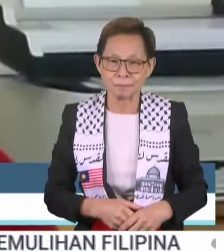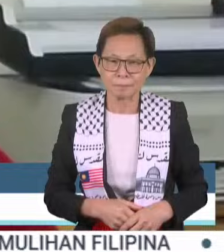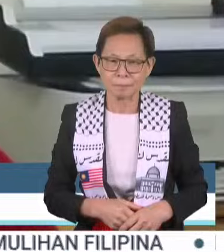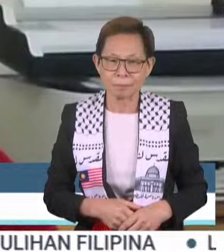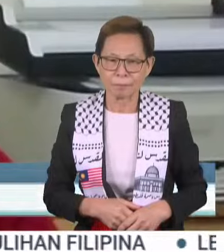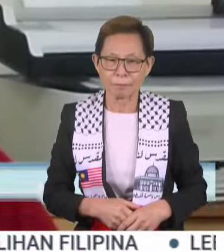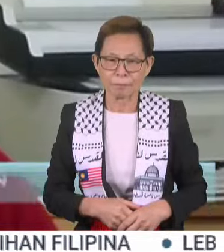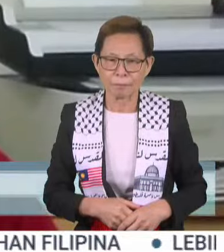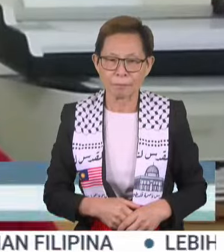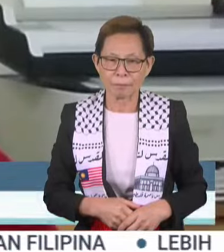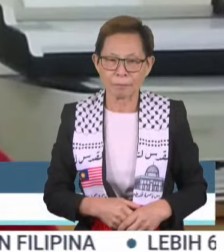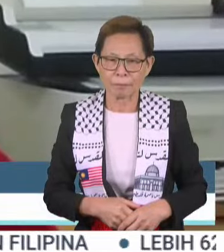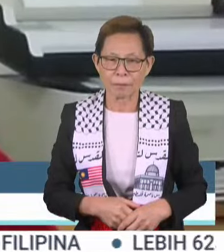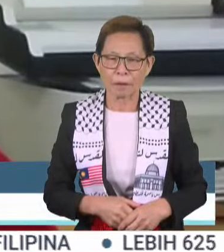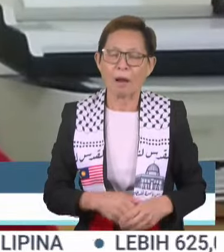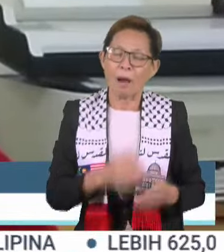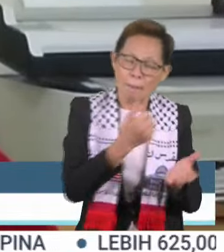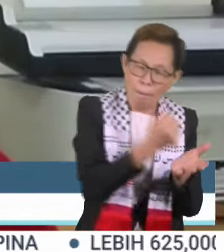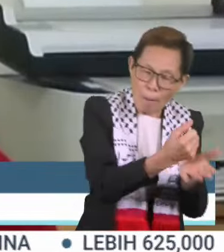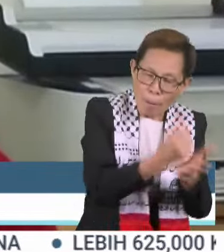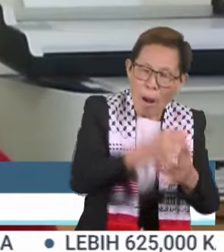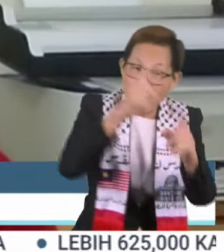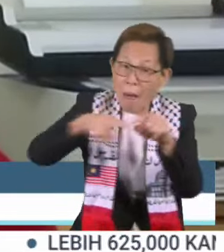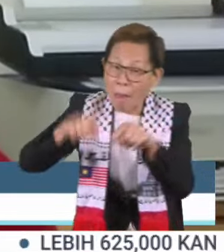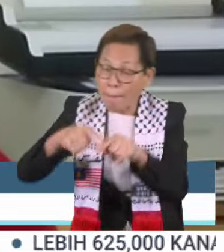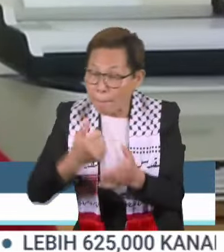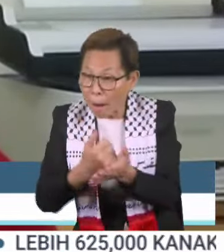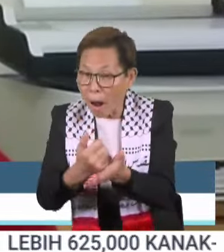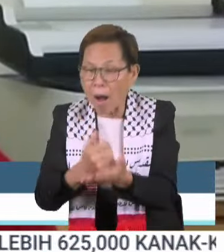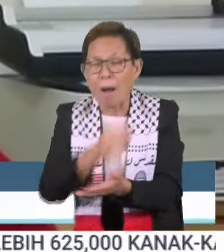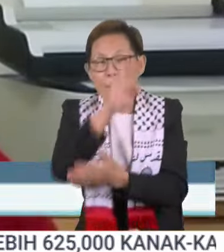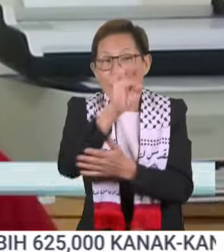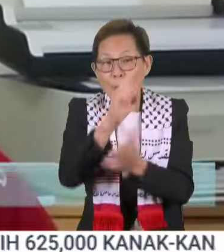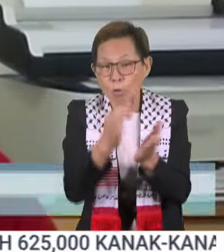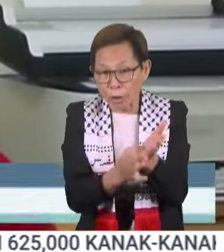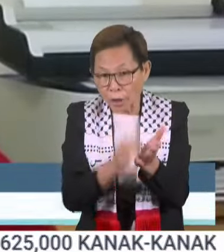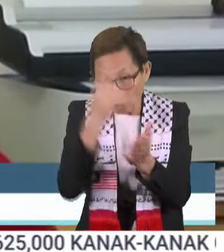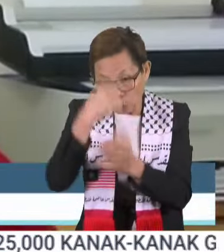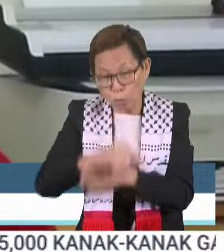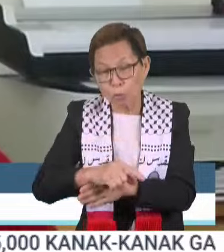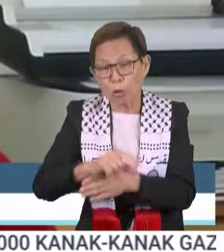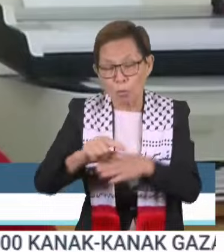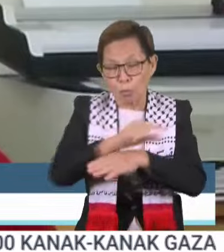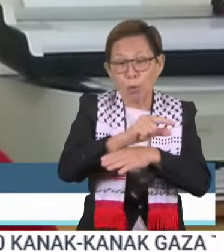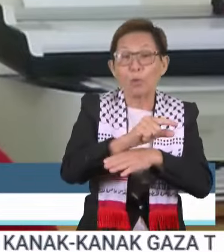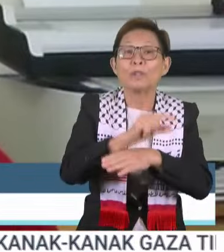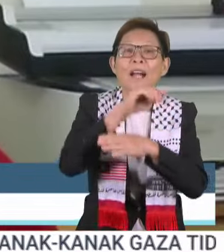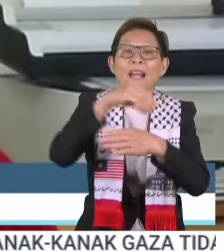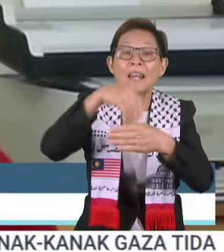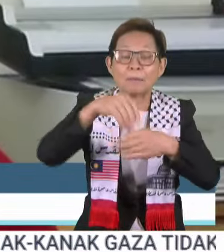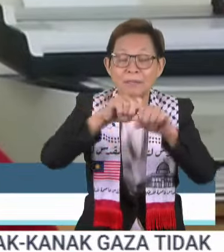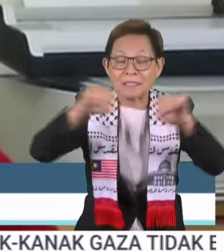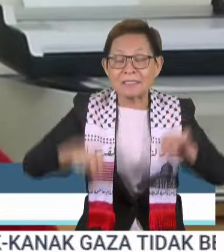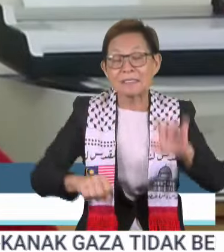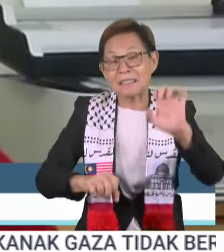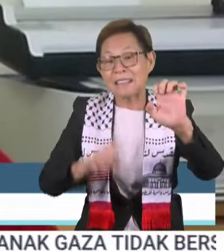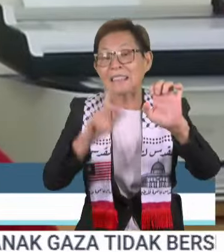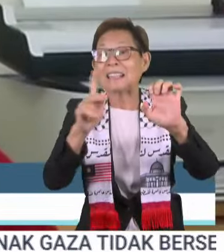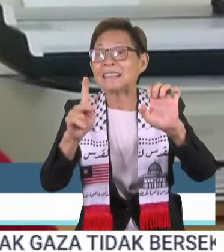Memberi pelbagai bantuan seperti rebat RM40 untuk pengguna dalam sistem e-kasih, dan